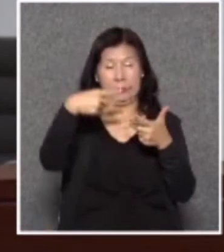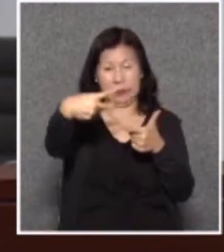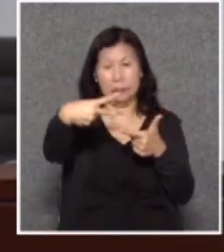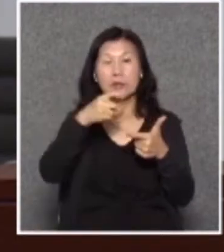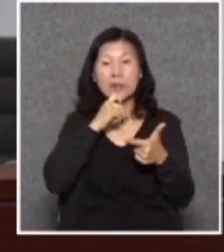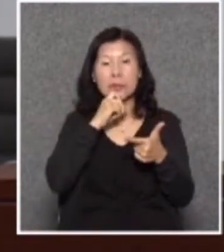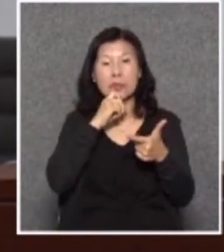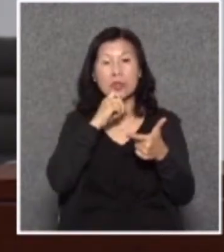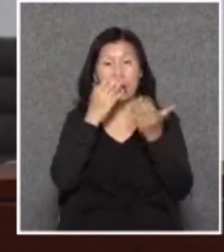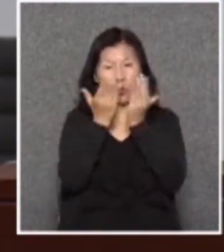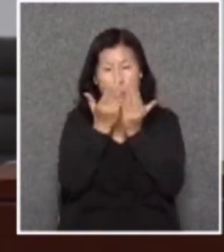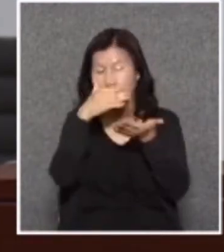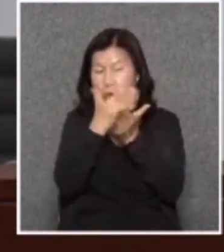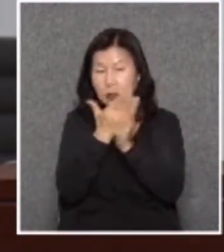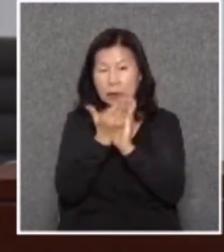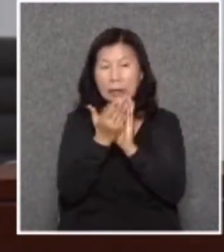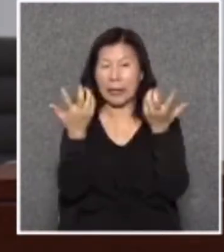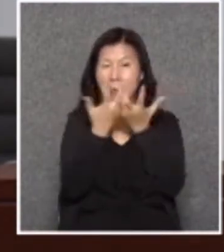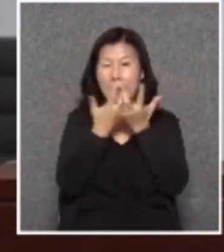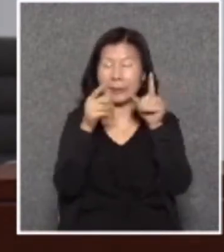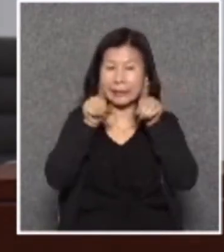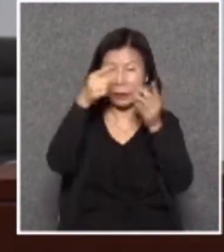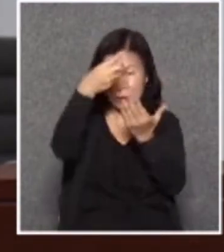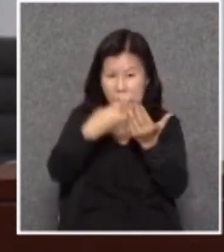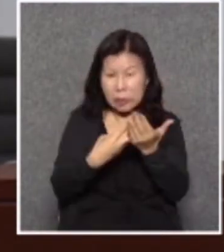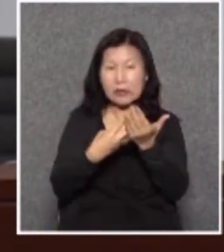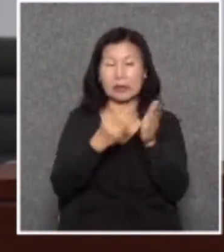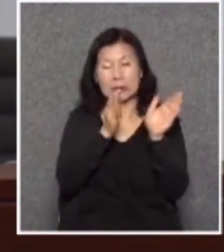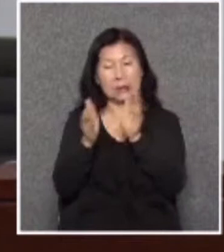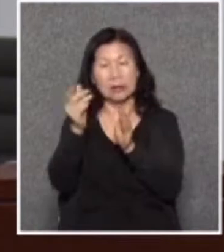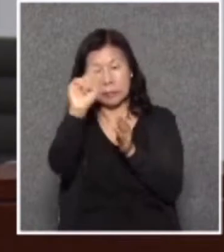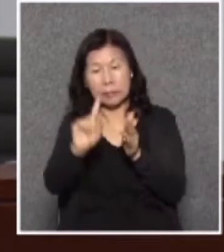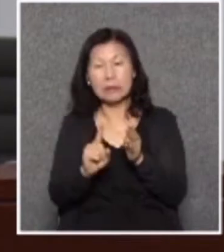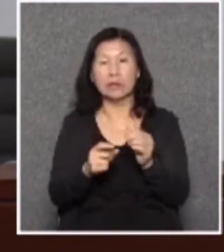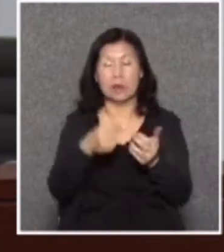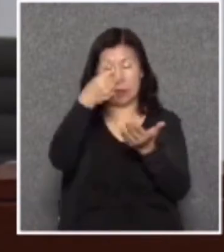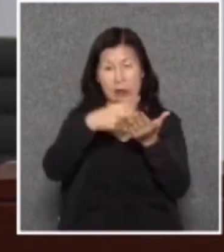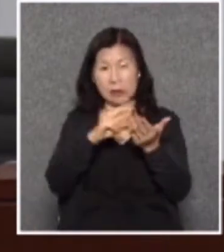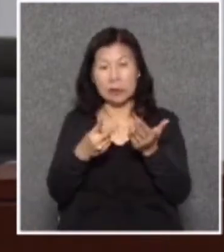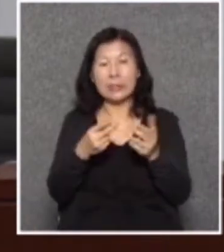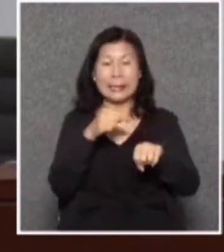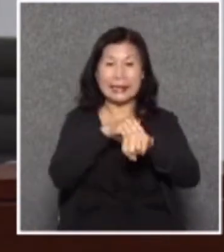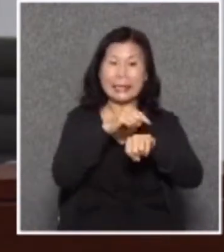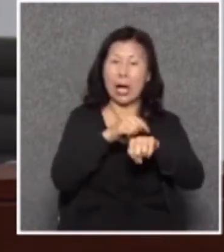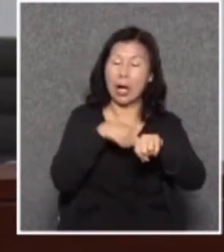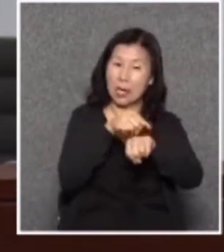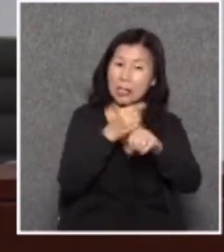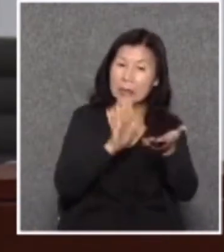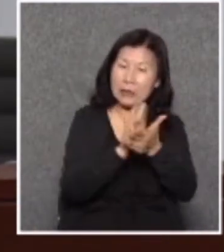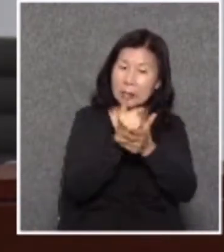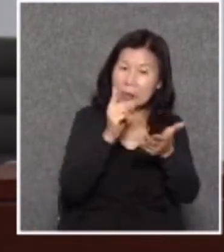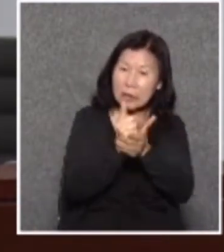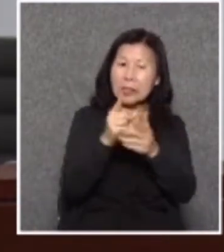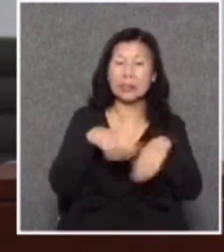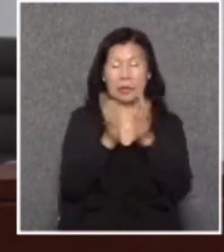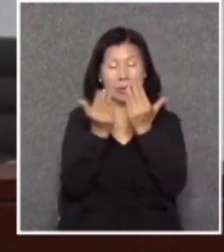個科目的課程和評估指引的修訂準則和程序為何？修訂過程一般需時多久？以及修訂前會